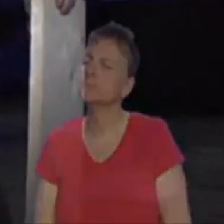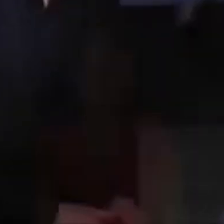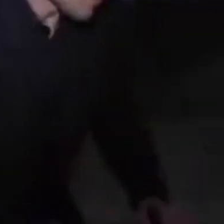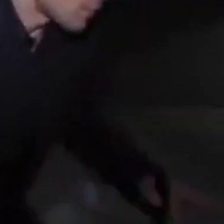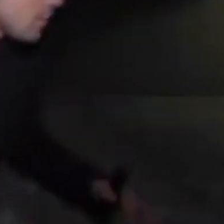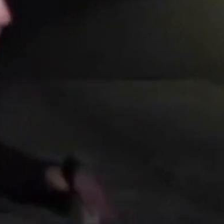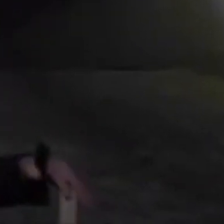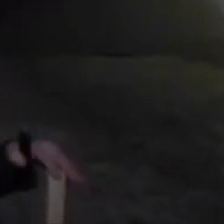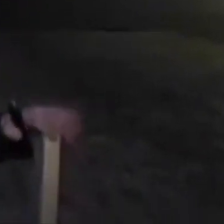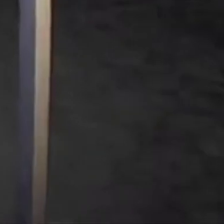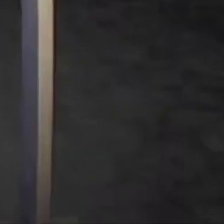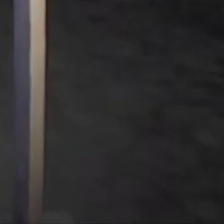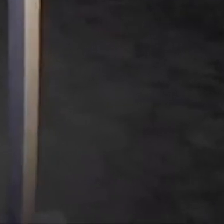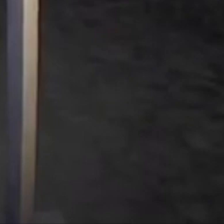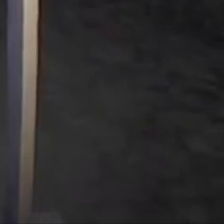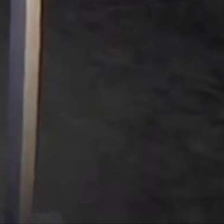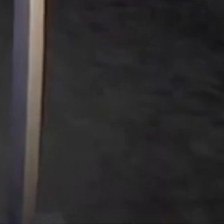là.